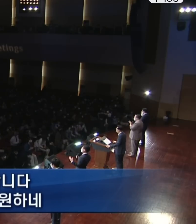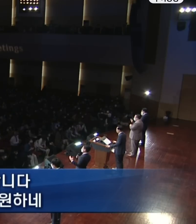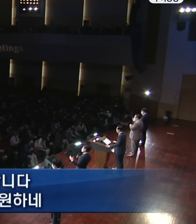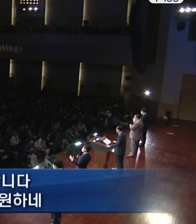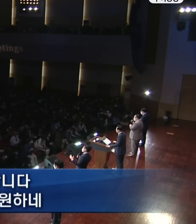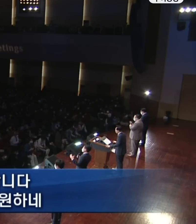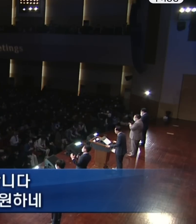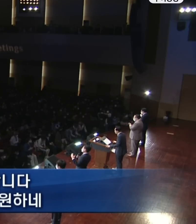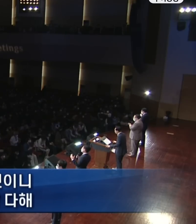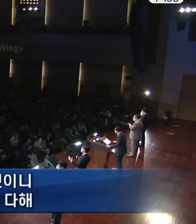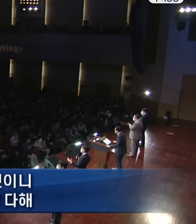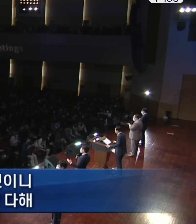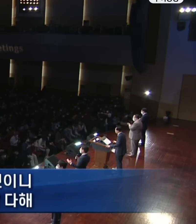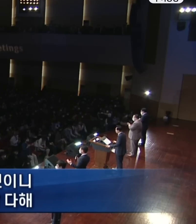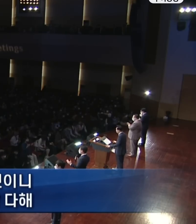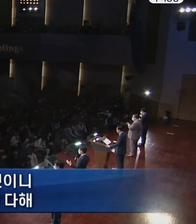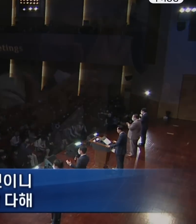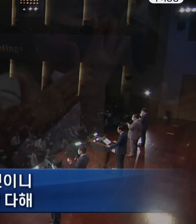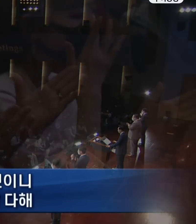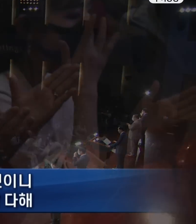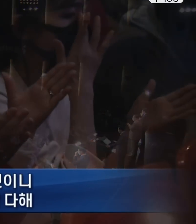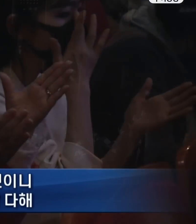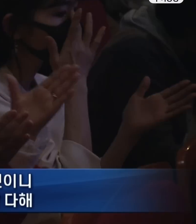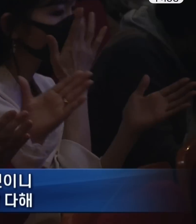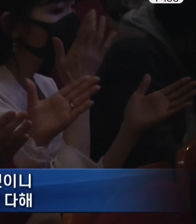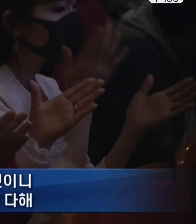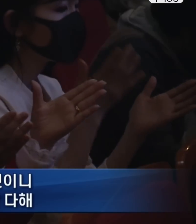말씀을 해주시고 너무나 감사합니다.